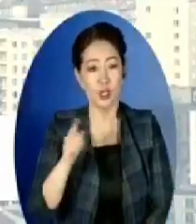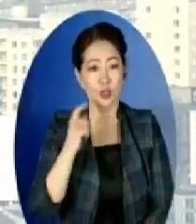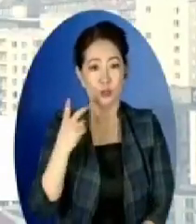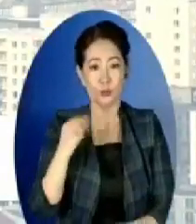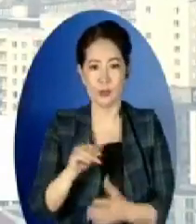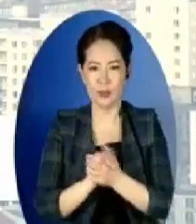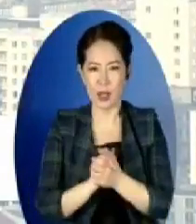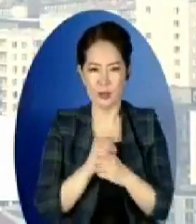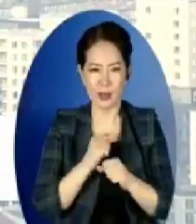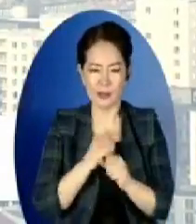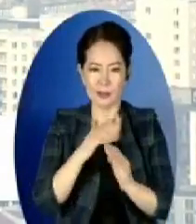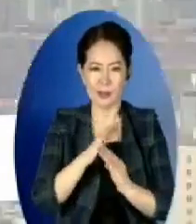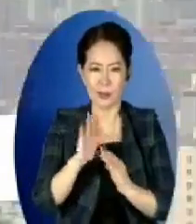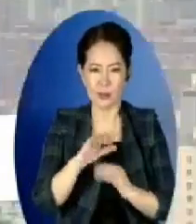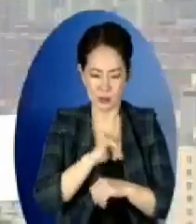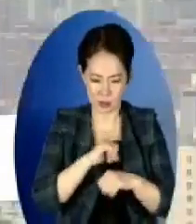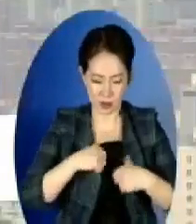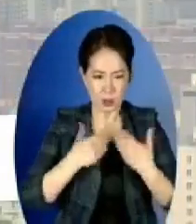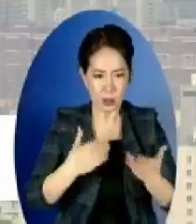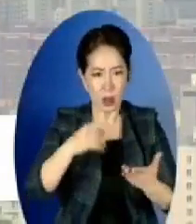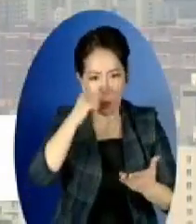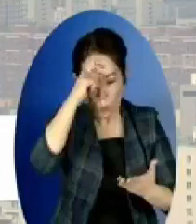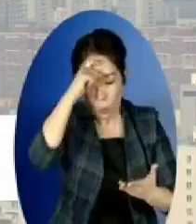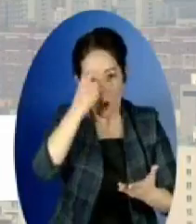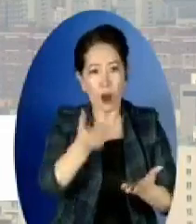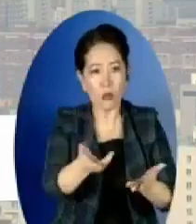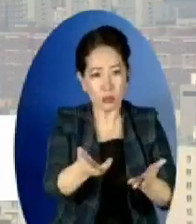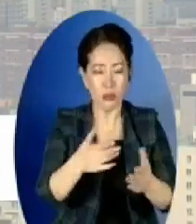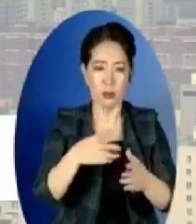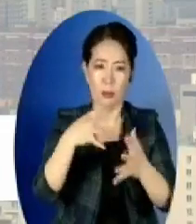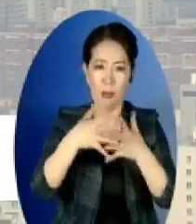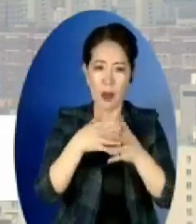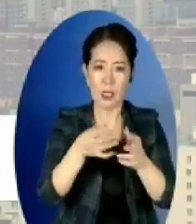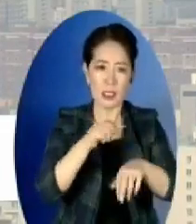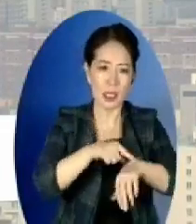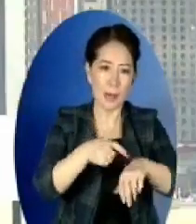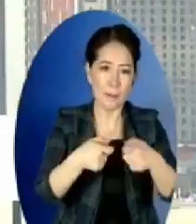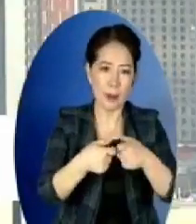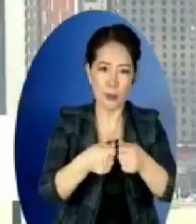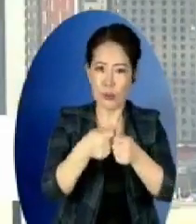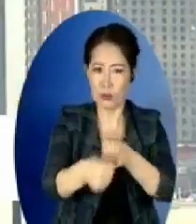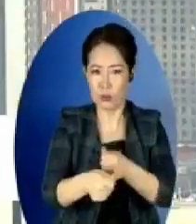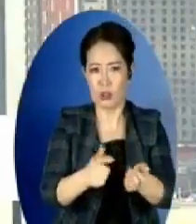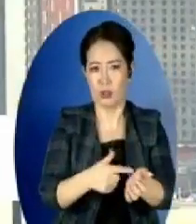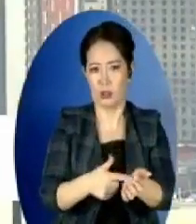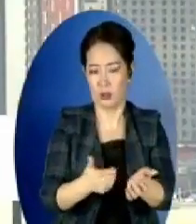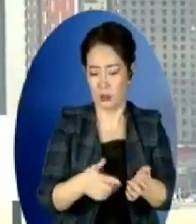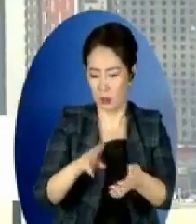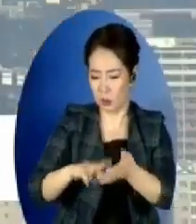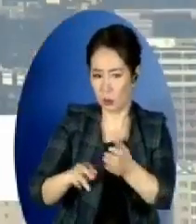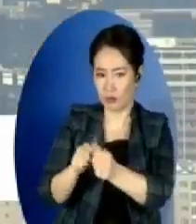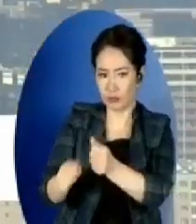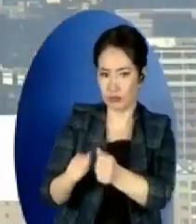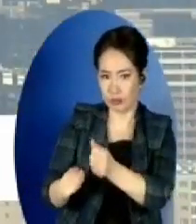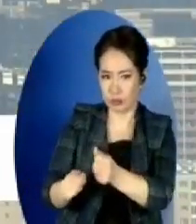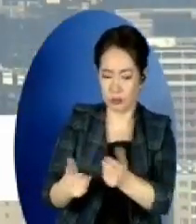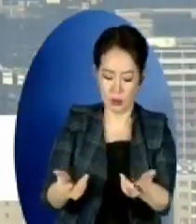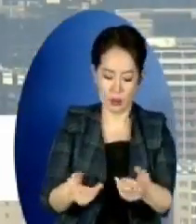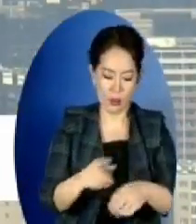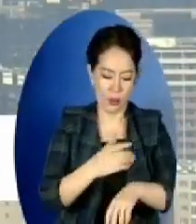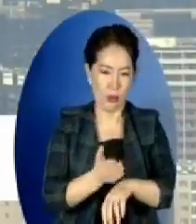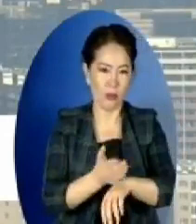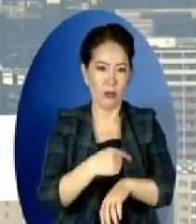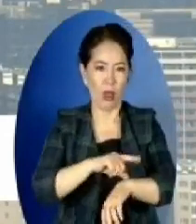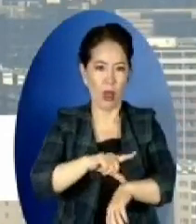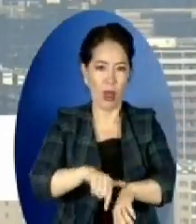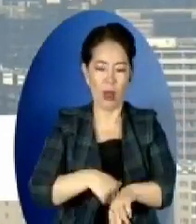найдвартай ажиллагаа тасалдуулахын тулд иргэн та өөргөө ухамсарлаж төлбөр тооцоогоо хугацаанд нь барагдуулах хэрэгтэй байгаа юм. Хэрэг төлбөр төлөлт яг ийм байдлаар удаашрвал